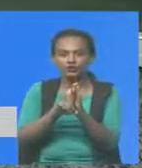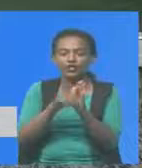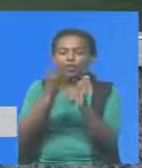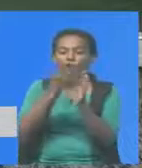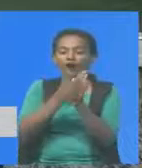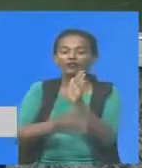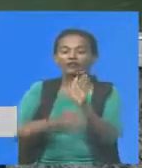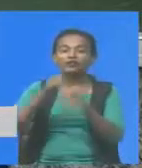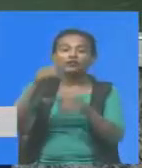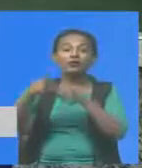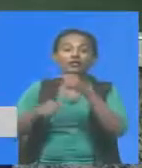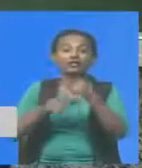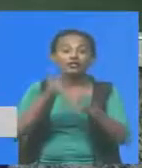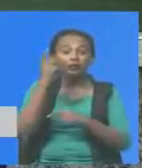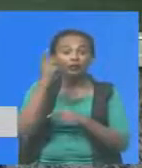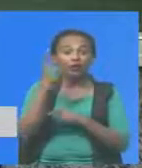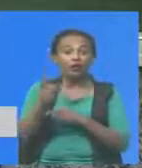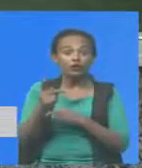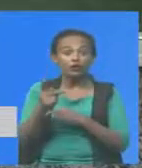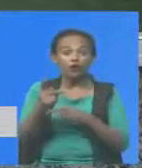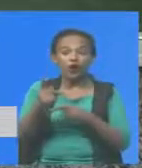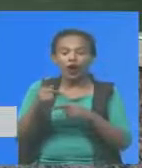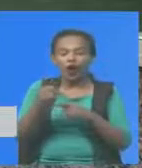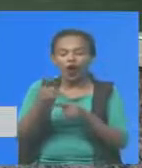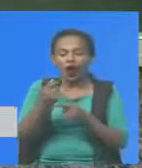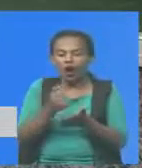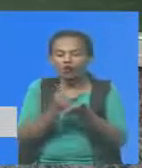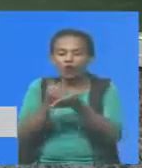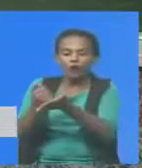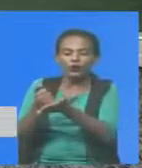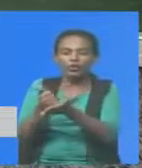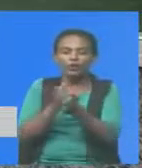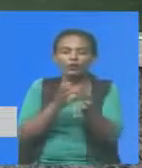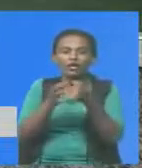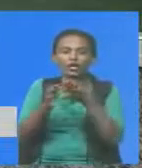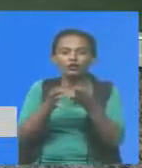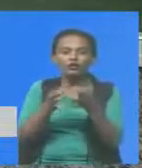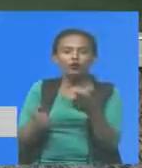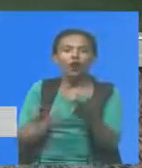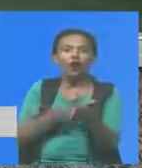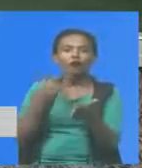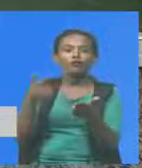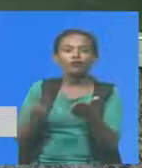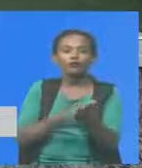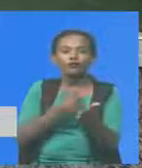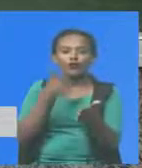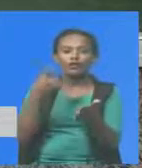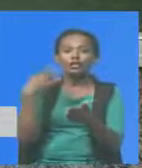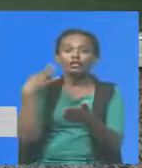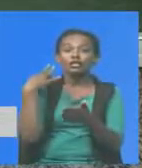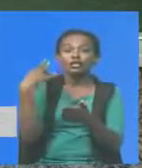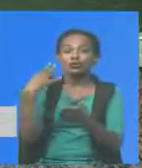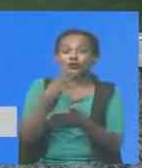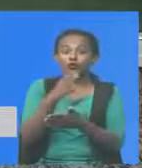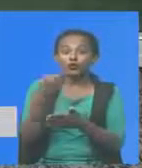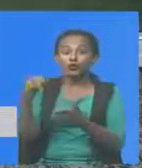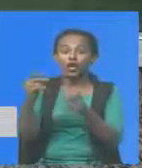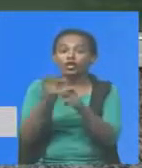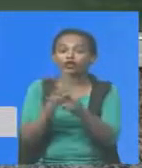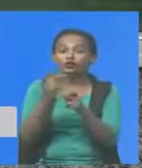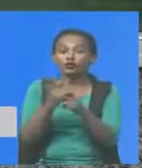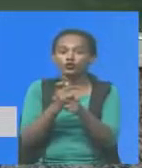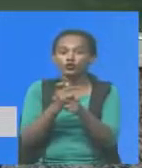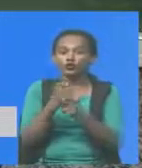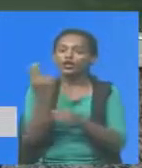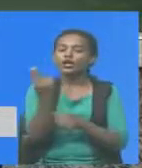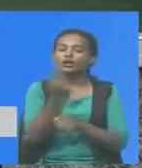በአፈጻጸም ሂደት ከሚታዩ አድሏዊነት የሚገለጹ አልፎ አልፎም ግለሰቦችንና ድርጅቶችን